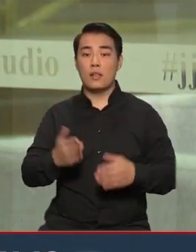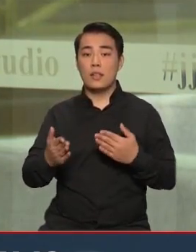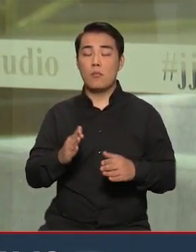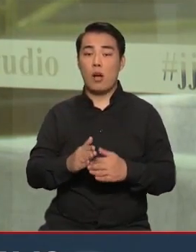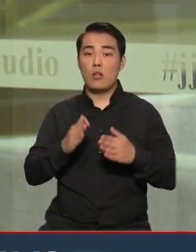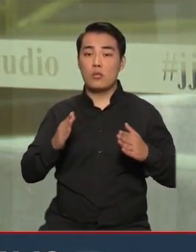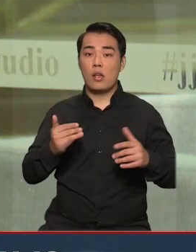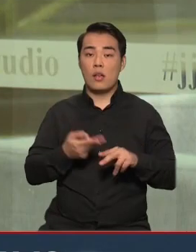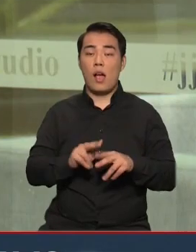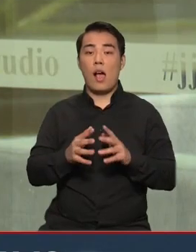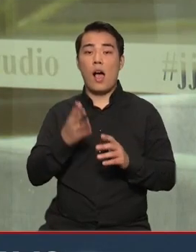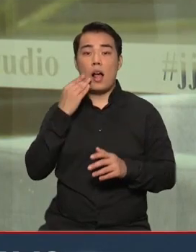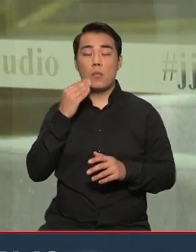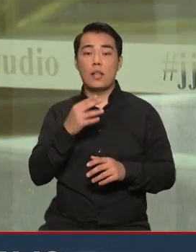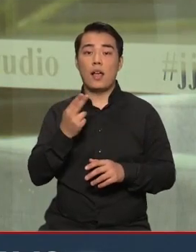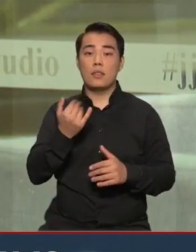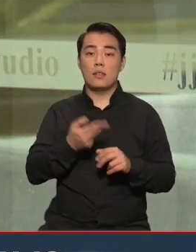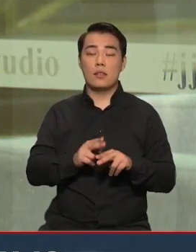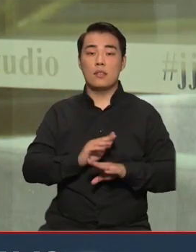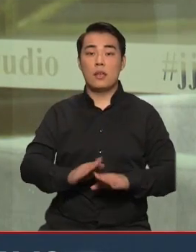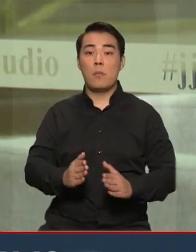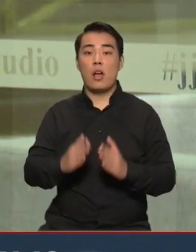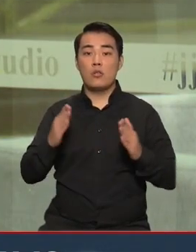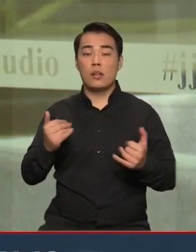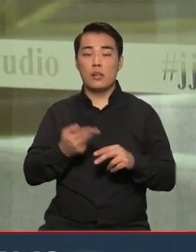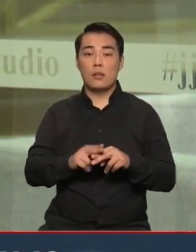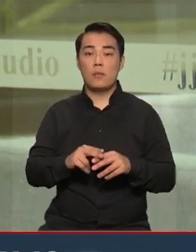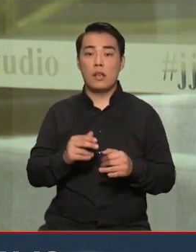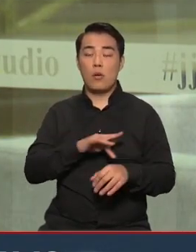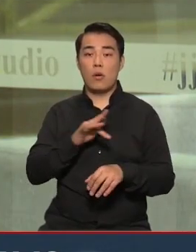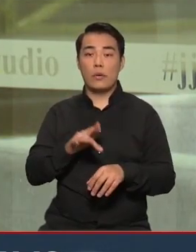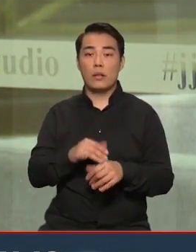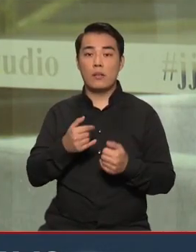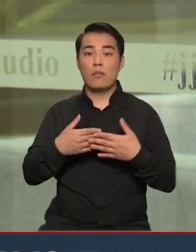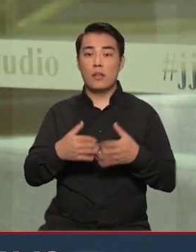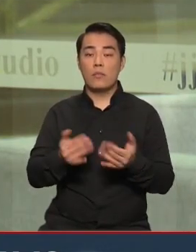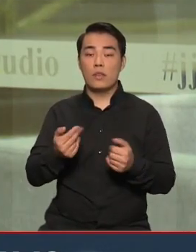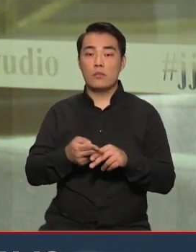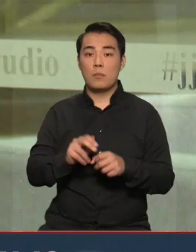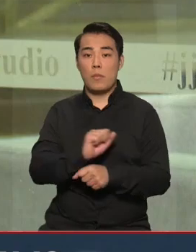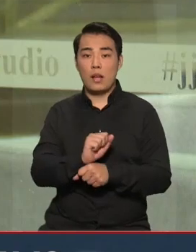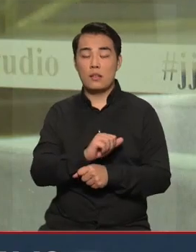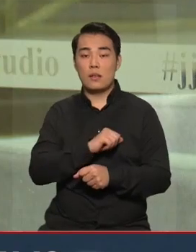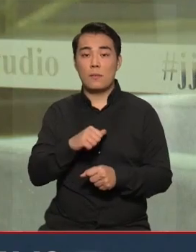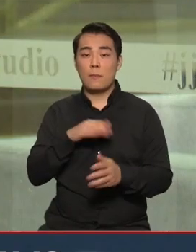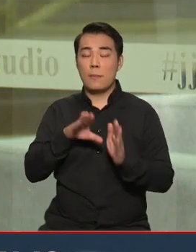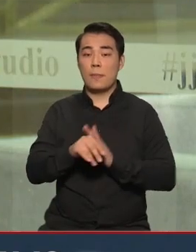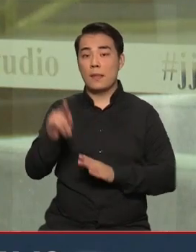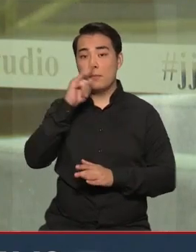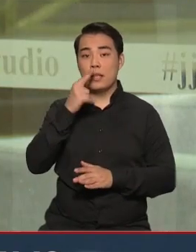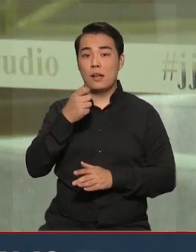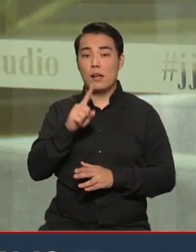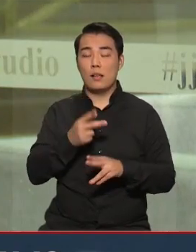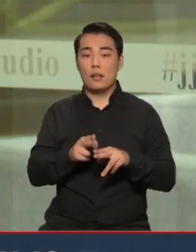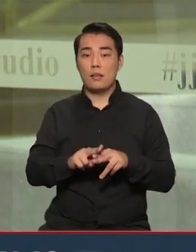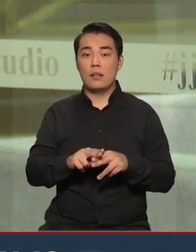қалаларда Алматы, Астана, Шымкент, үлкен емес даже кішкентай қалалардың өзінде мына біздің шығатын осы машина іштен жану двигатель дейді ғой, жаңағы бензин газдан шығатын